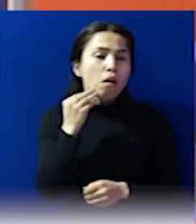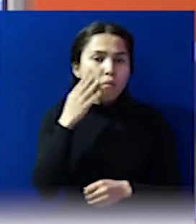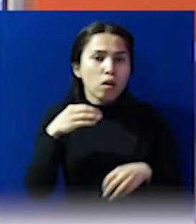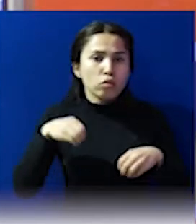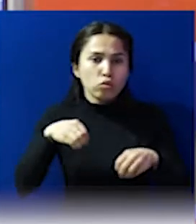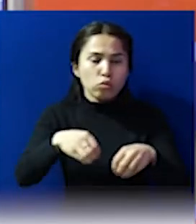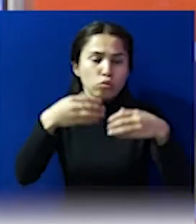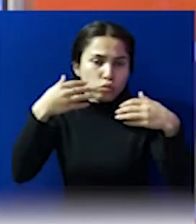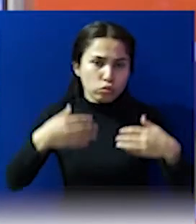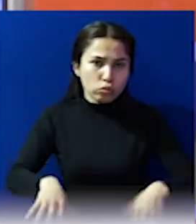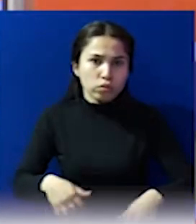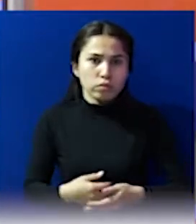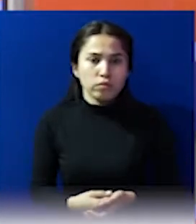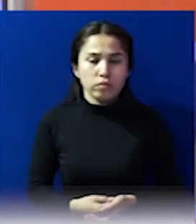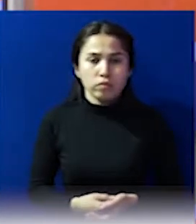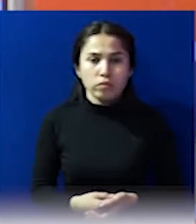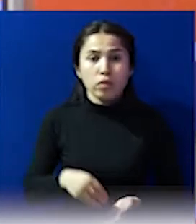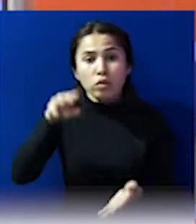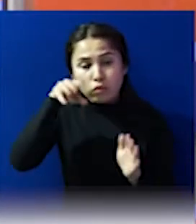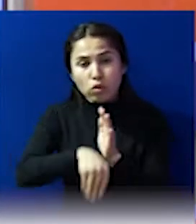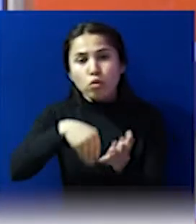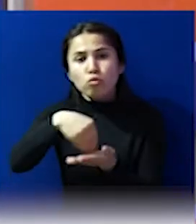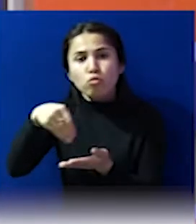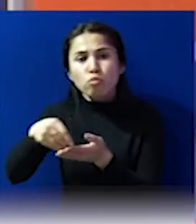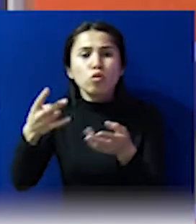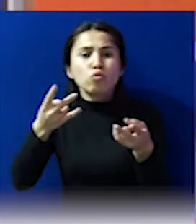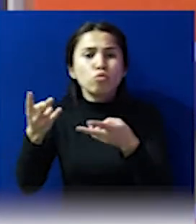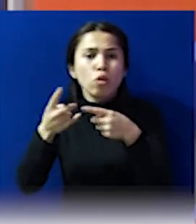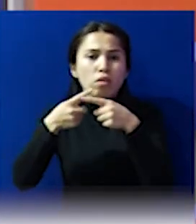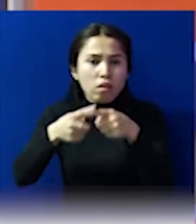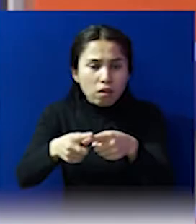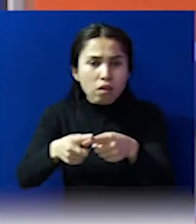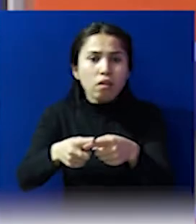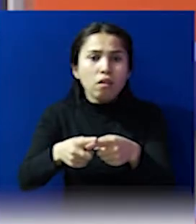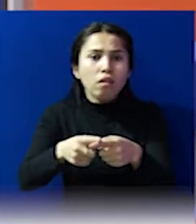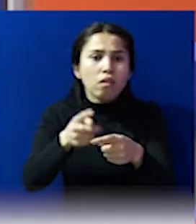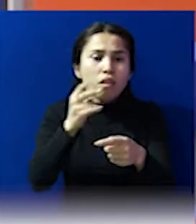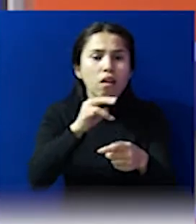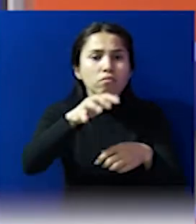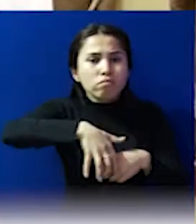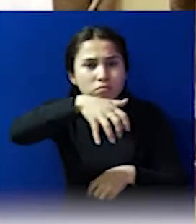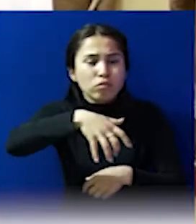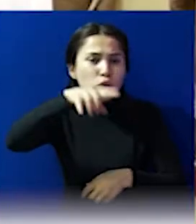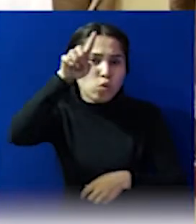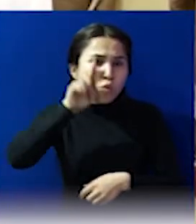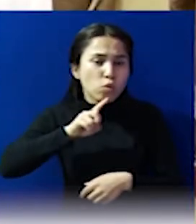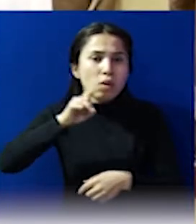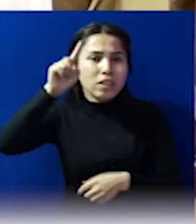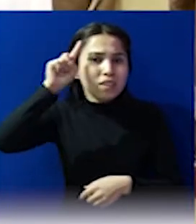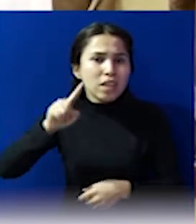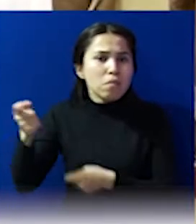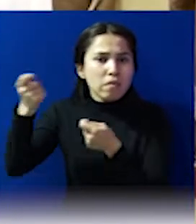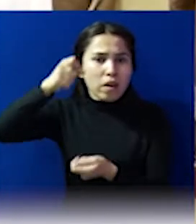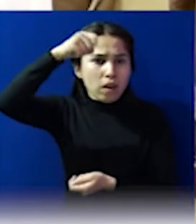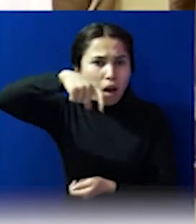этом и многом другом говорилось сегодня на совещании под председательством акима Жамбылской области Бердибека Сапарбаева. Для увеличения